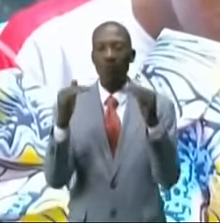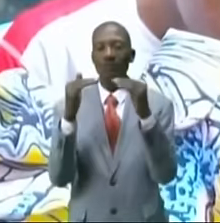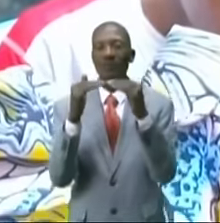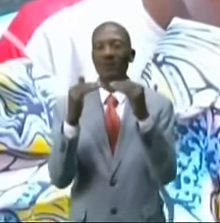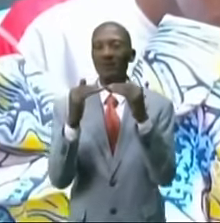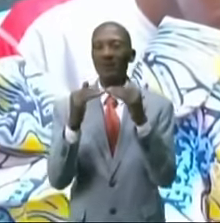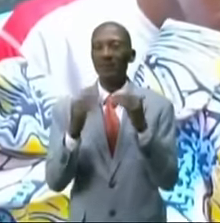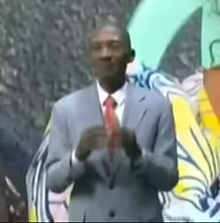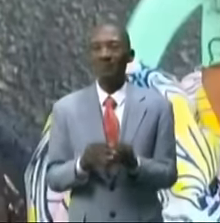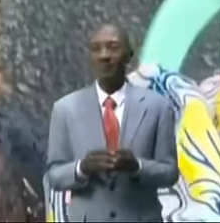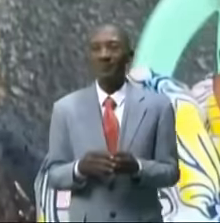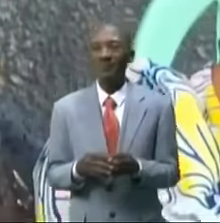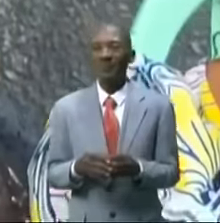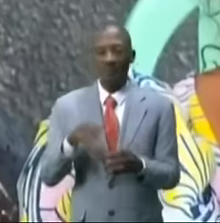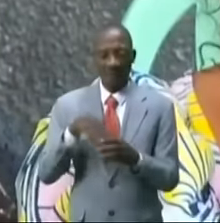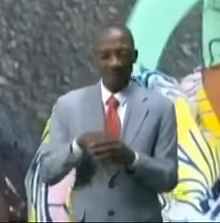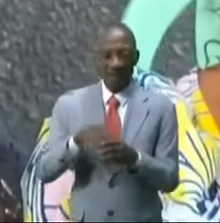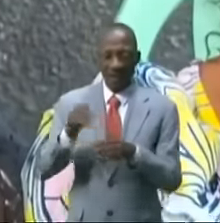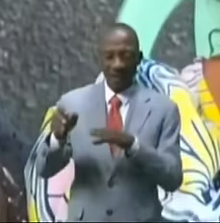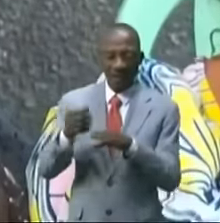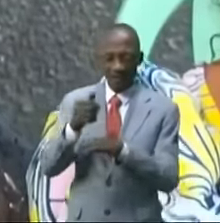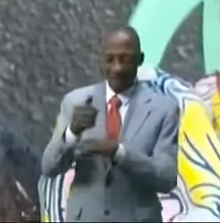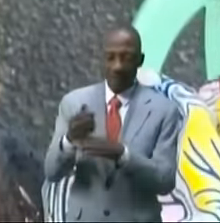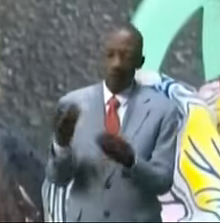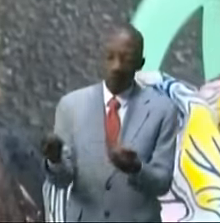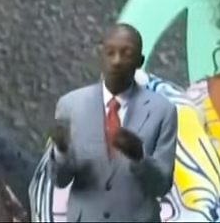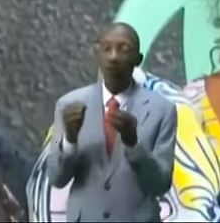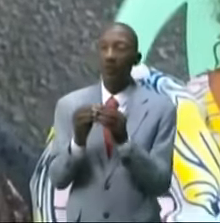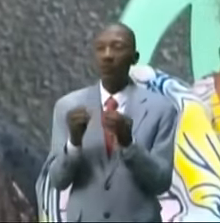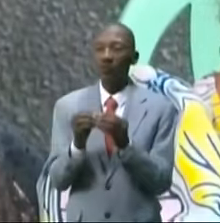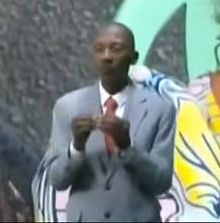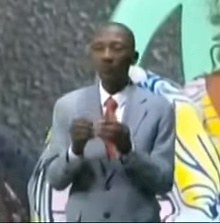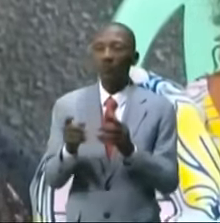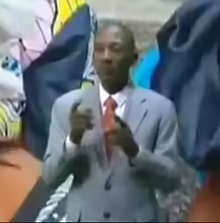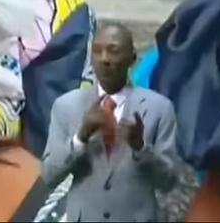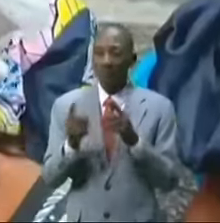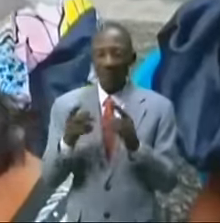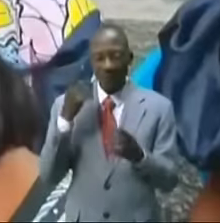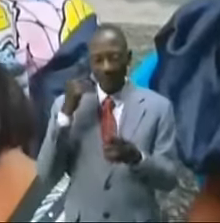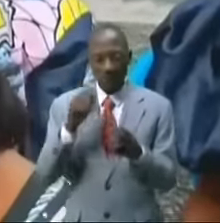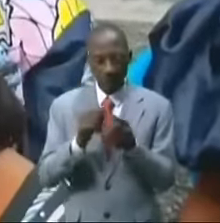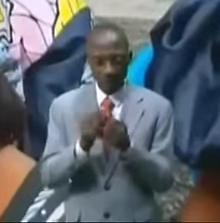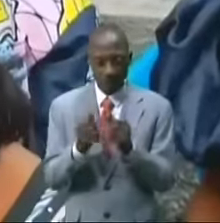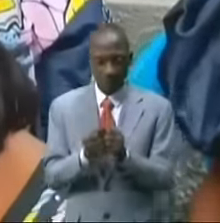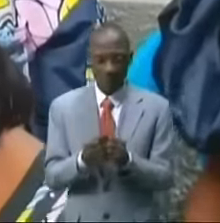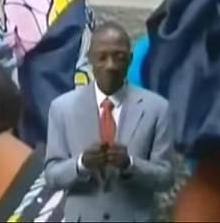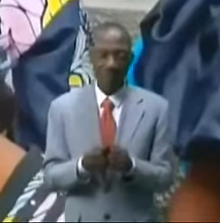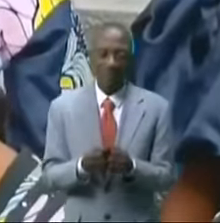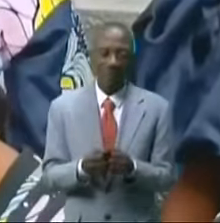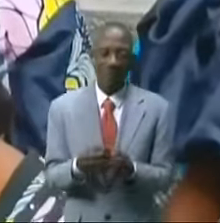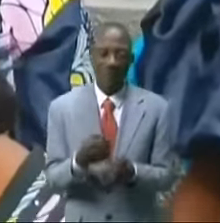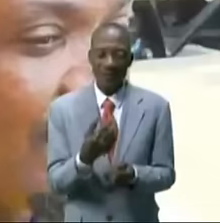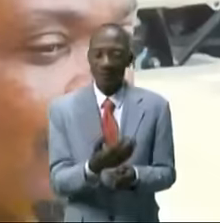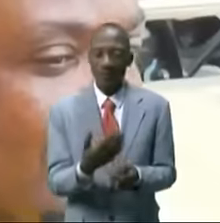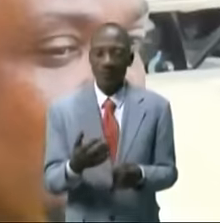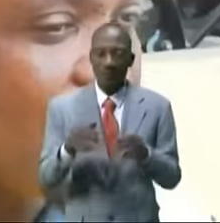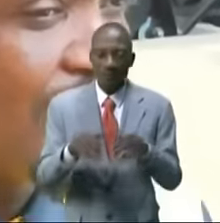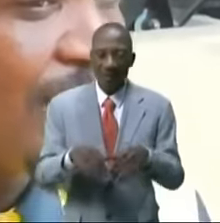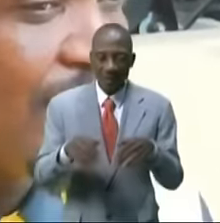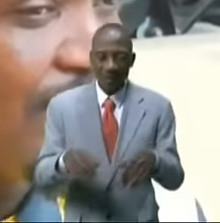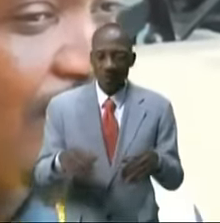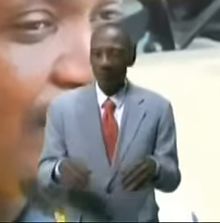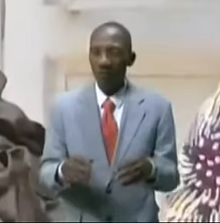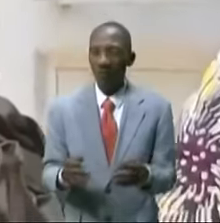exploité. Lors de cet atelier par les femmes de l'Office des voies de dessertes agricoles, OVDA, dont trois exposés ont